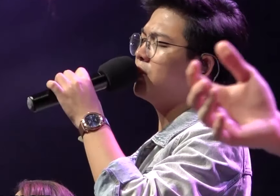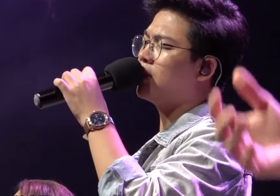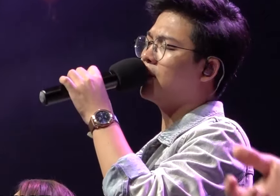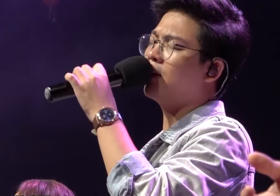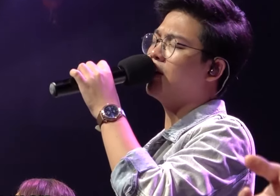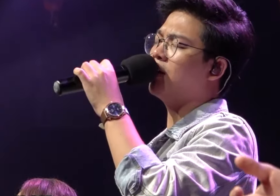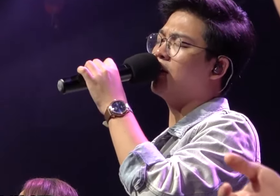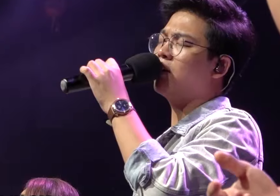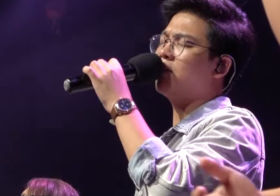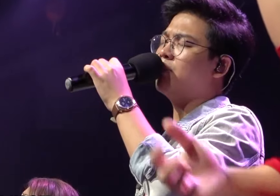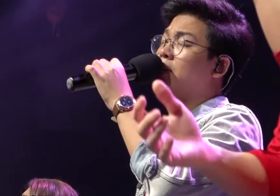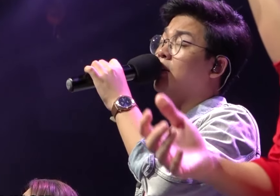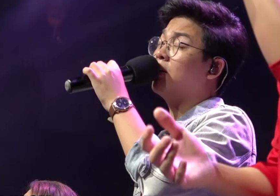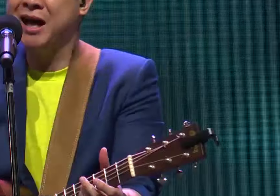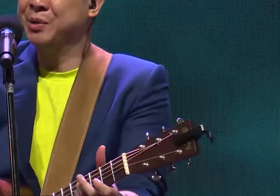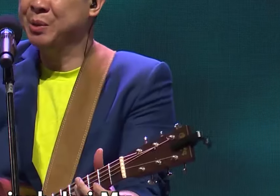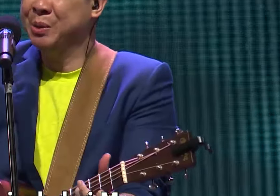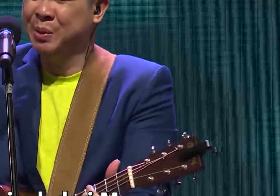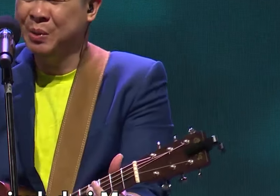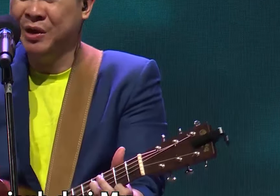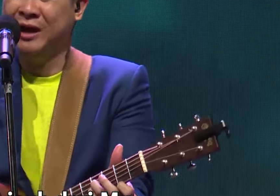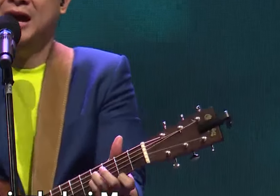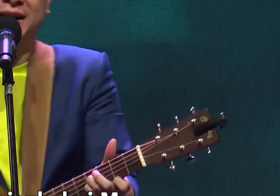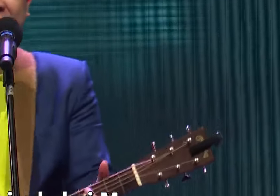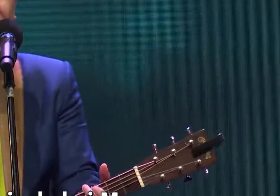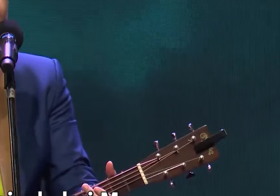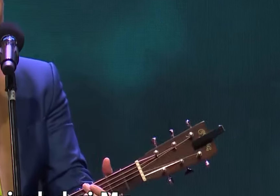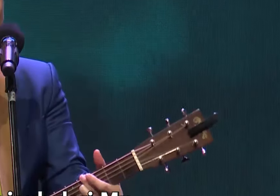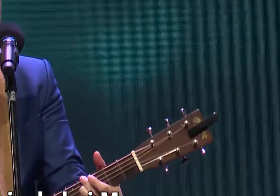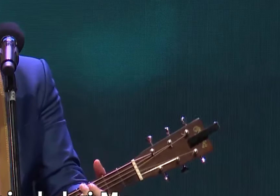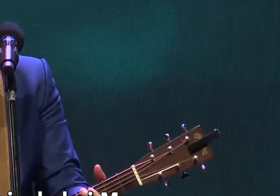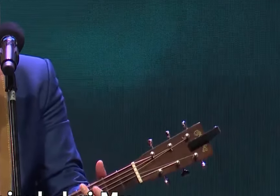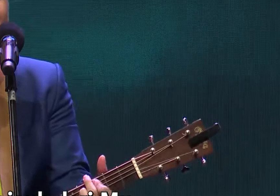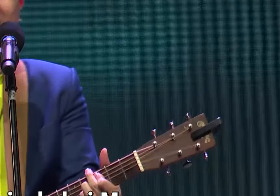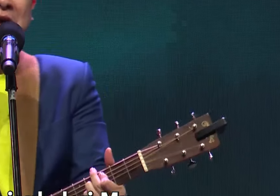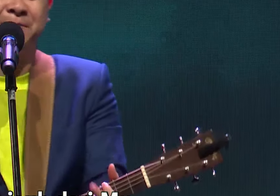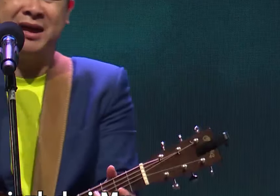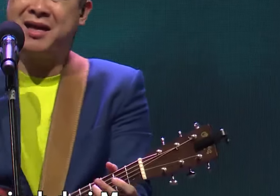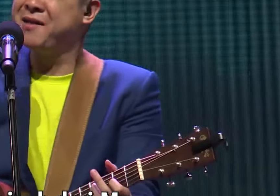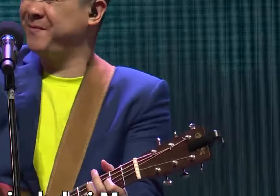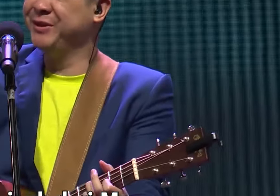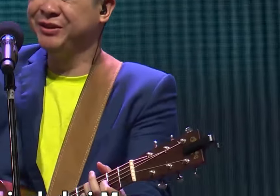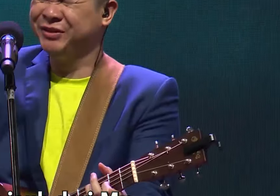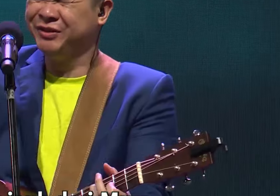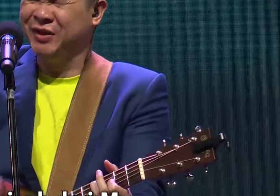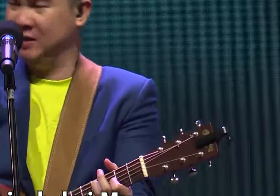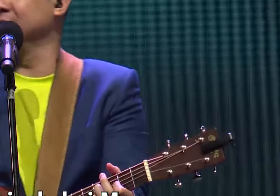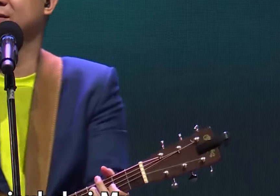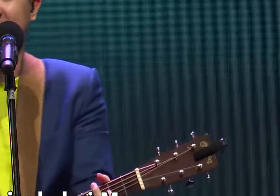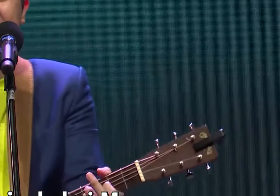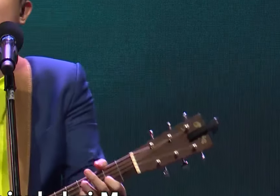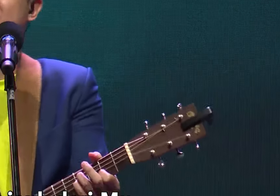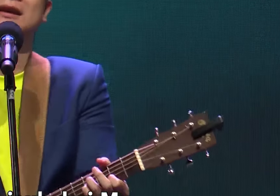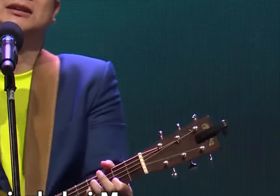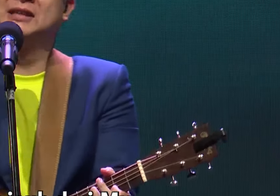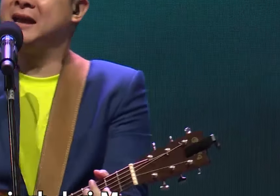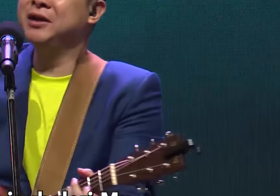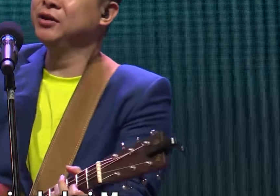Ku tak mau, ku tak mampu